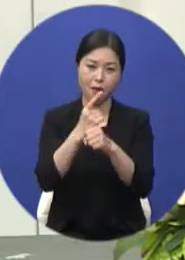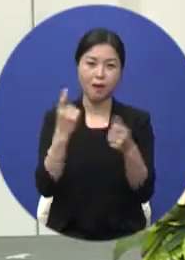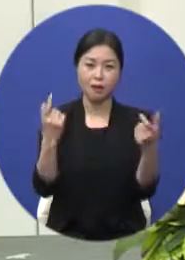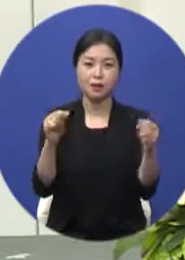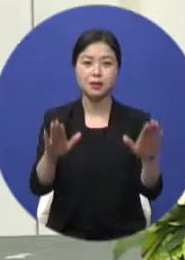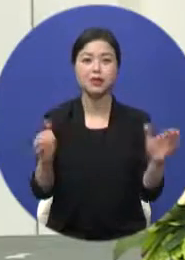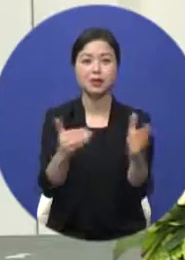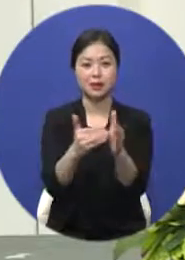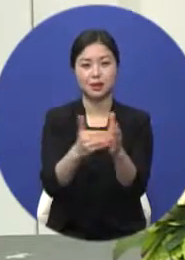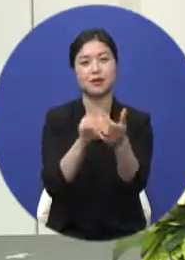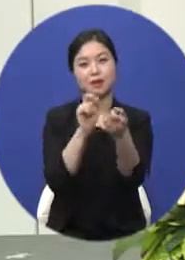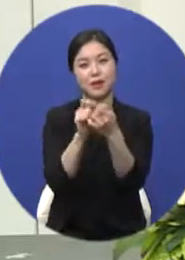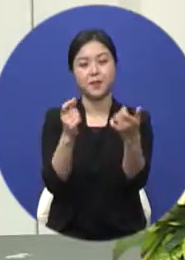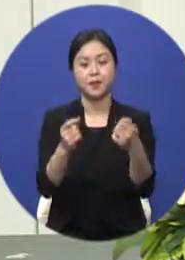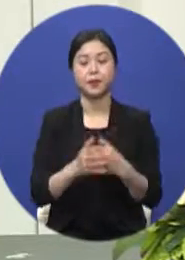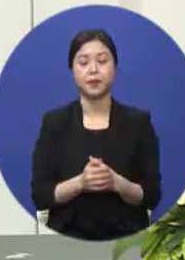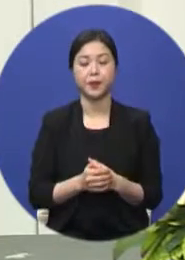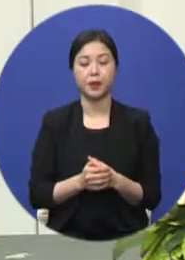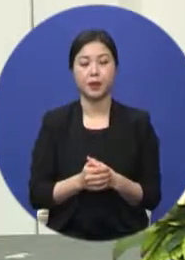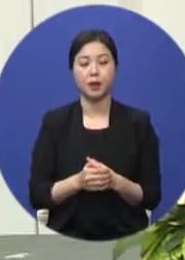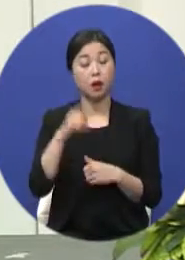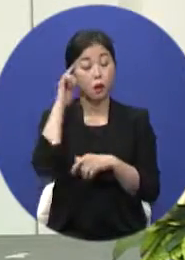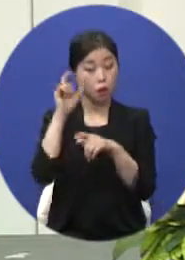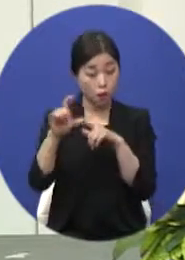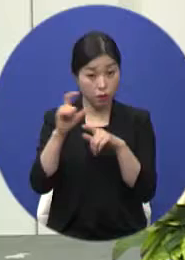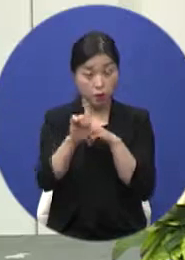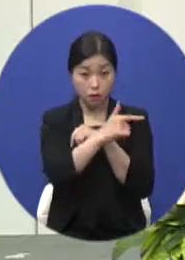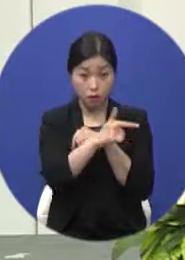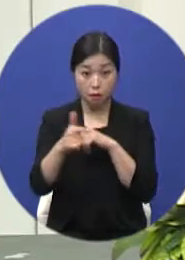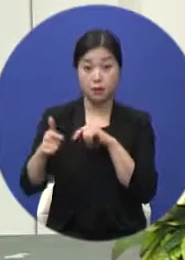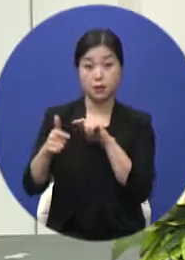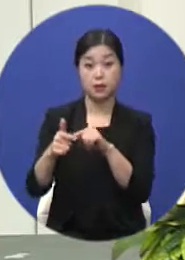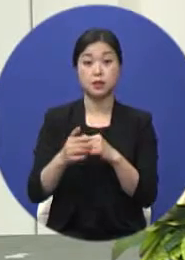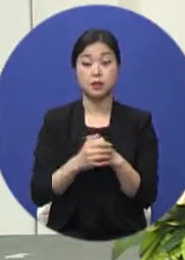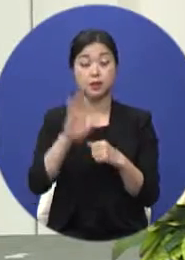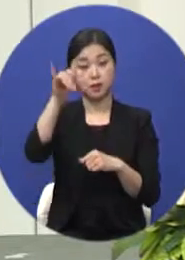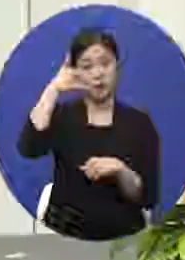되고. 자, 뭐 우리 고민거리 언제든지